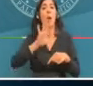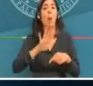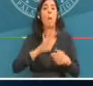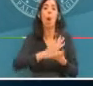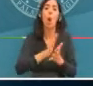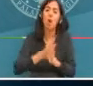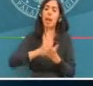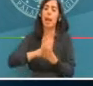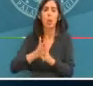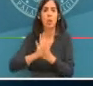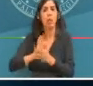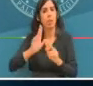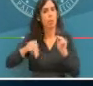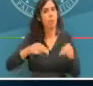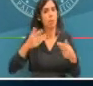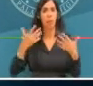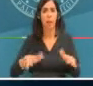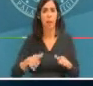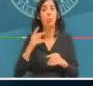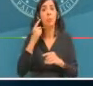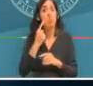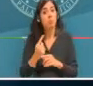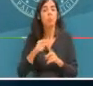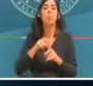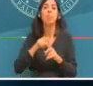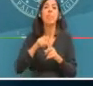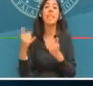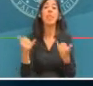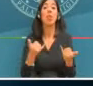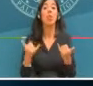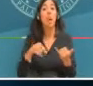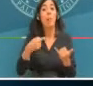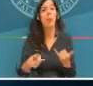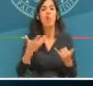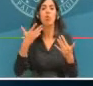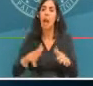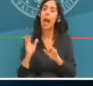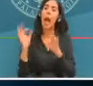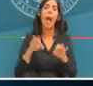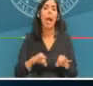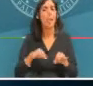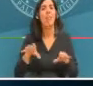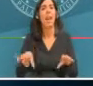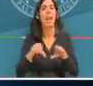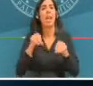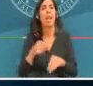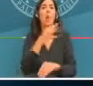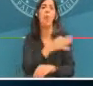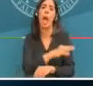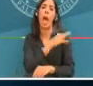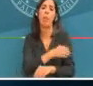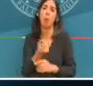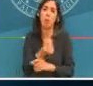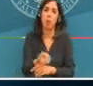del vaccino se questi impegni contrattuali saranno confermati potremo intervenire subito per distribuire i